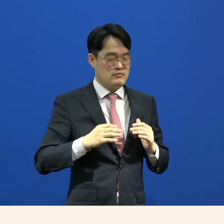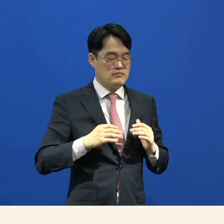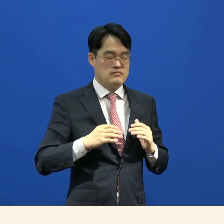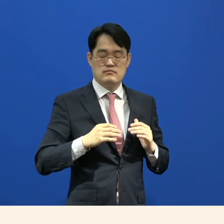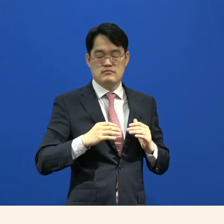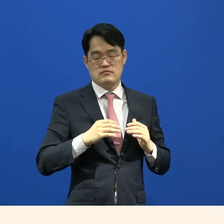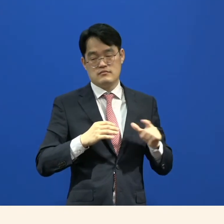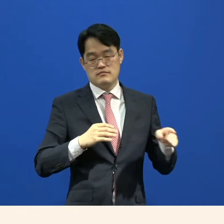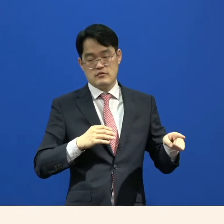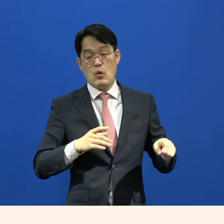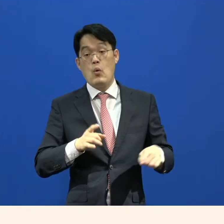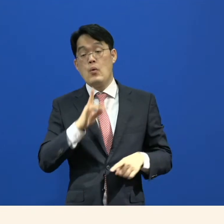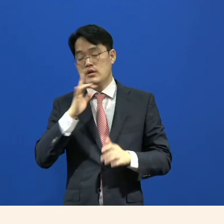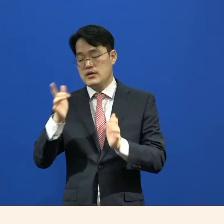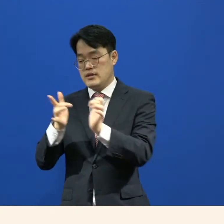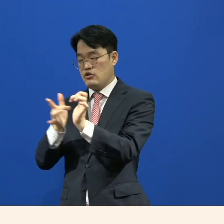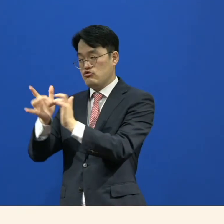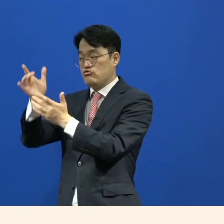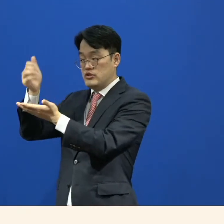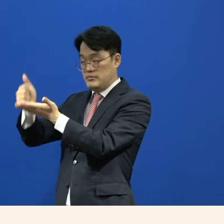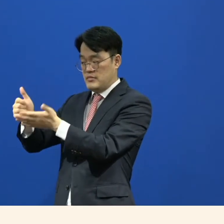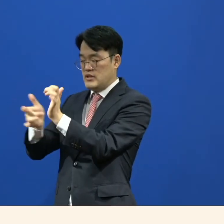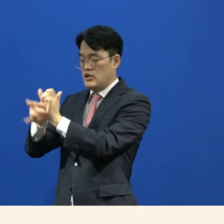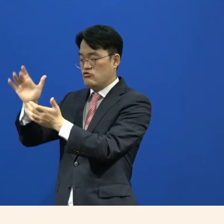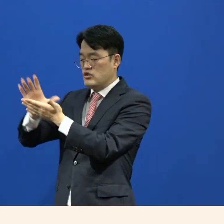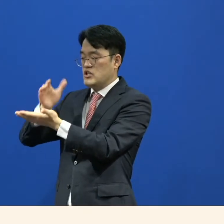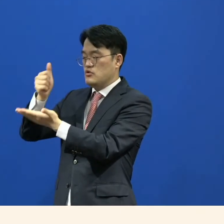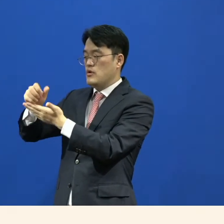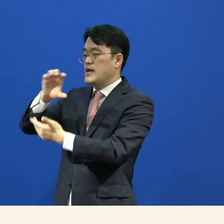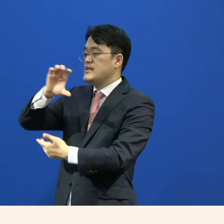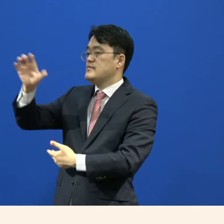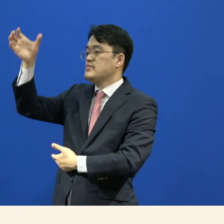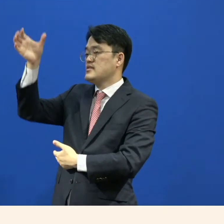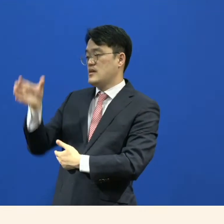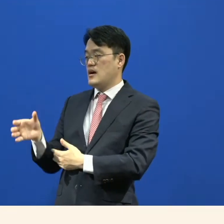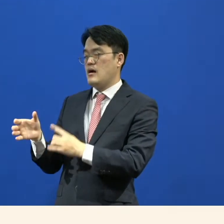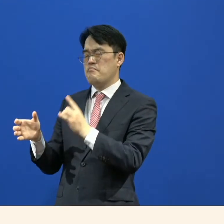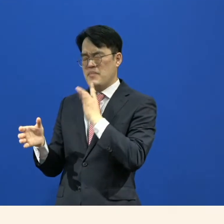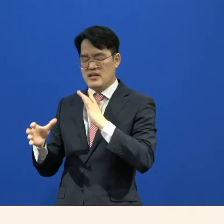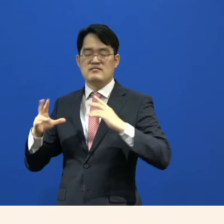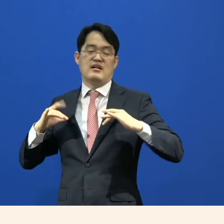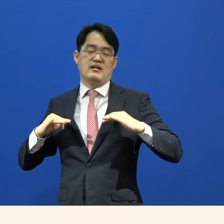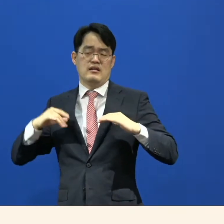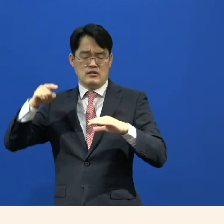오직 예수와 예수의 행하신 십자가였던 것이죠.